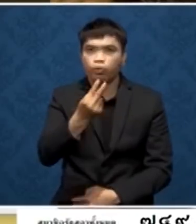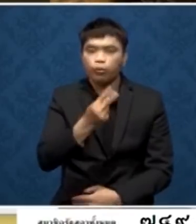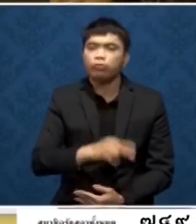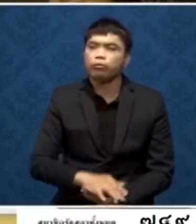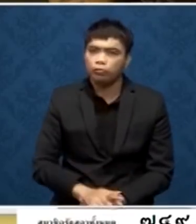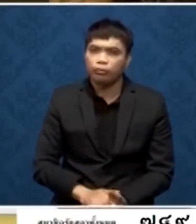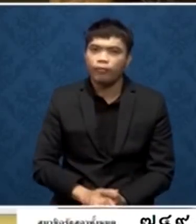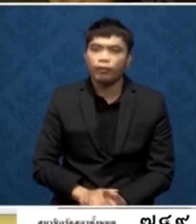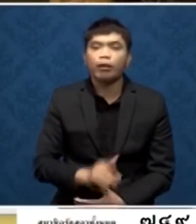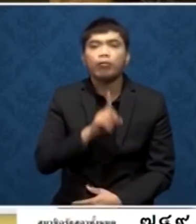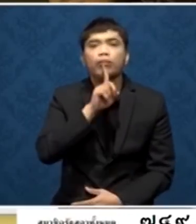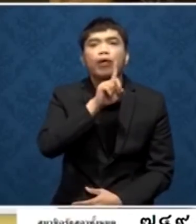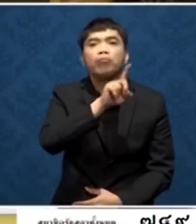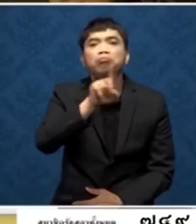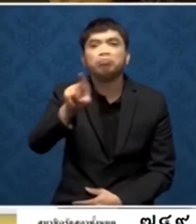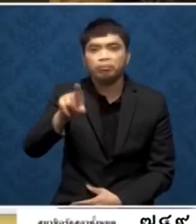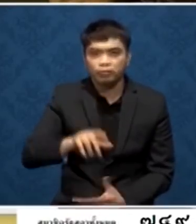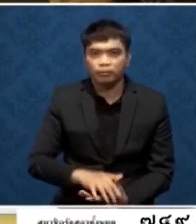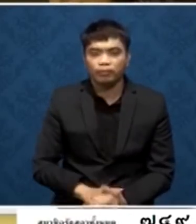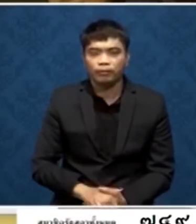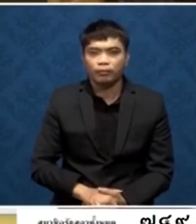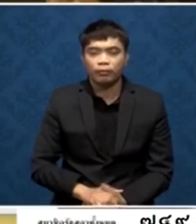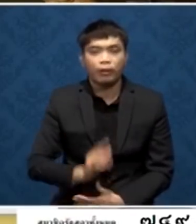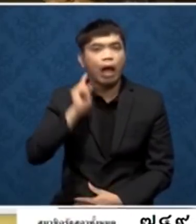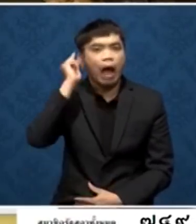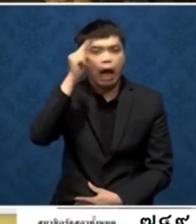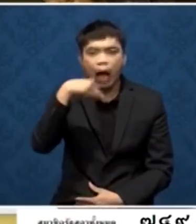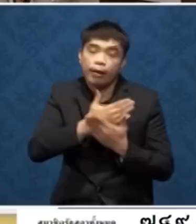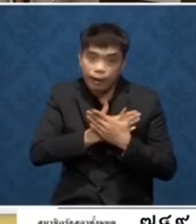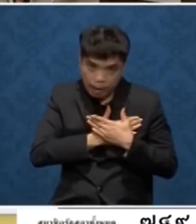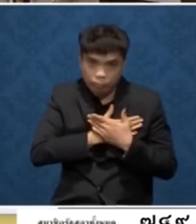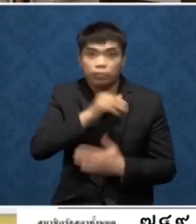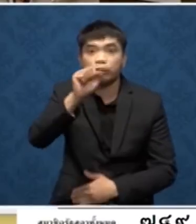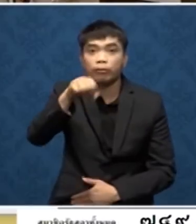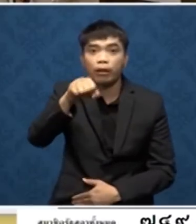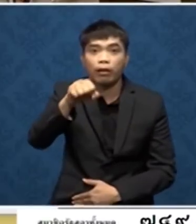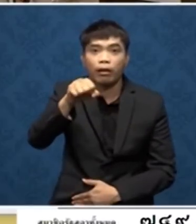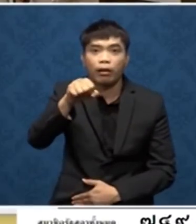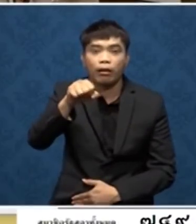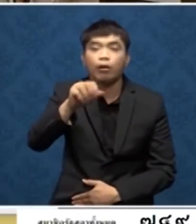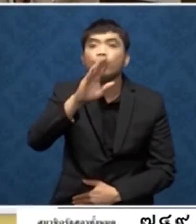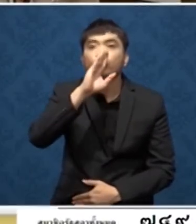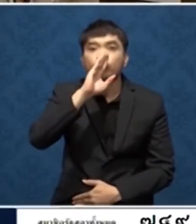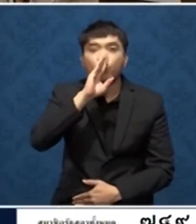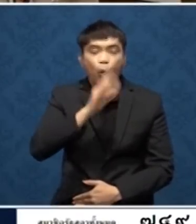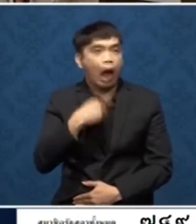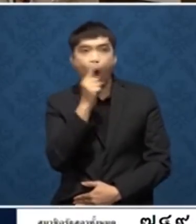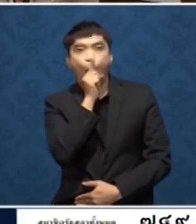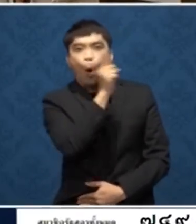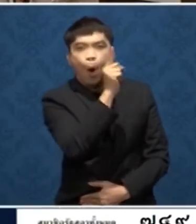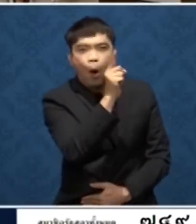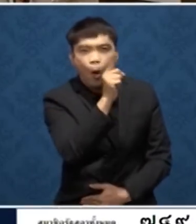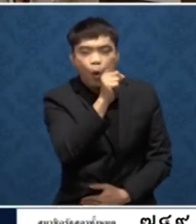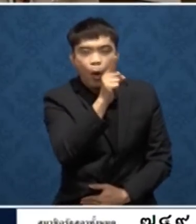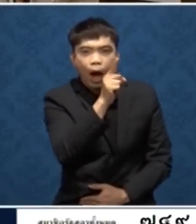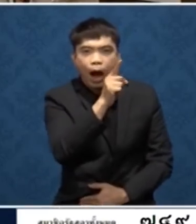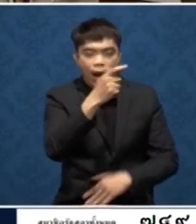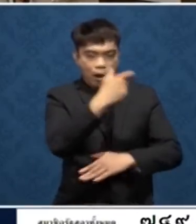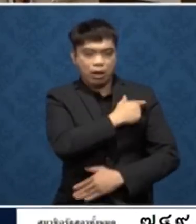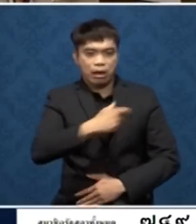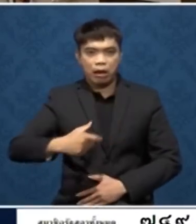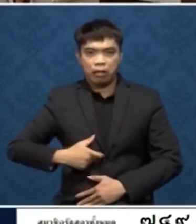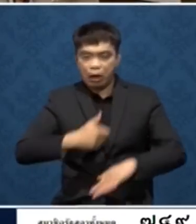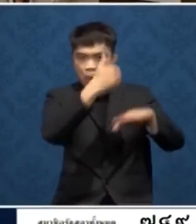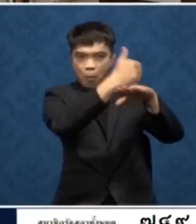ผมถามว่าใครก็รักพ่อรักแม่ตัวเองถ้าท่านปล่อยให้คนด่าแล้วมันมีกฎหมายคุ้มครองสถาบันพระมหากษัตริย์